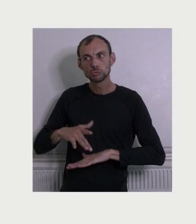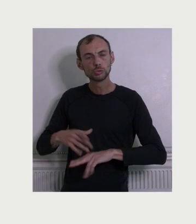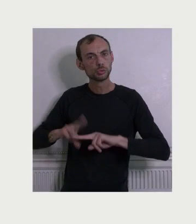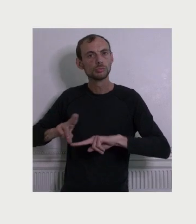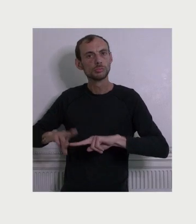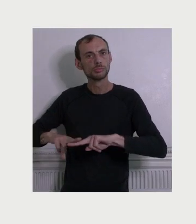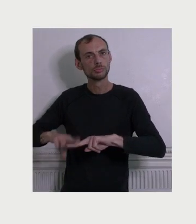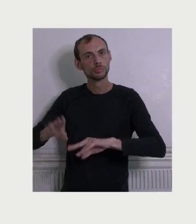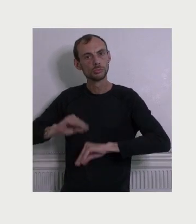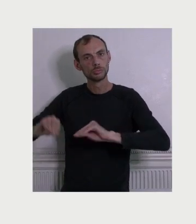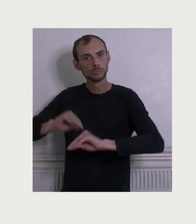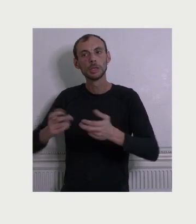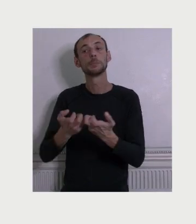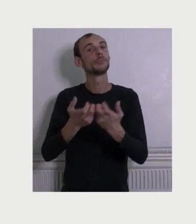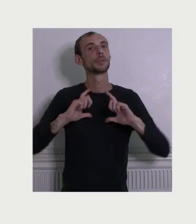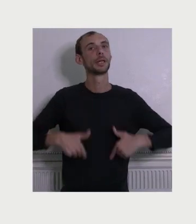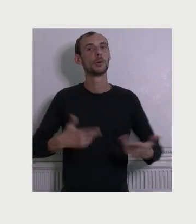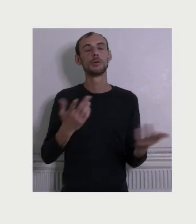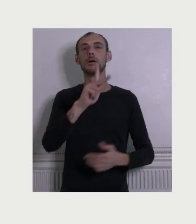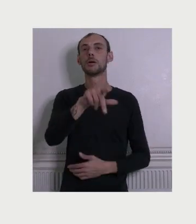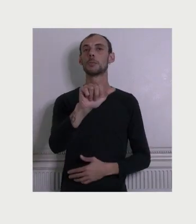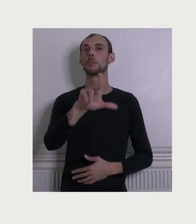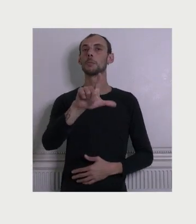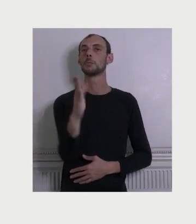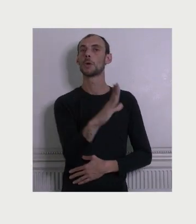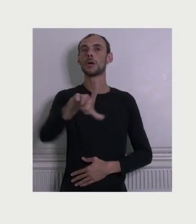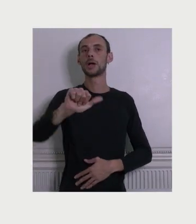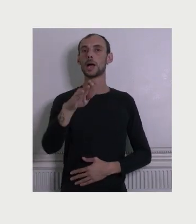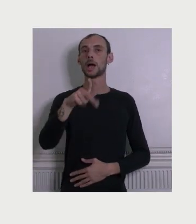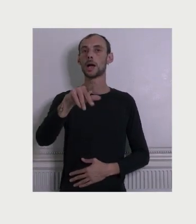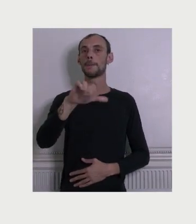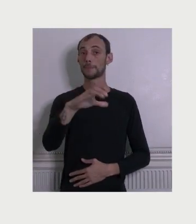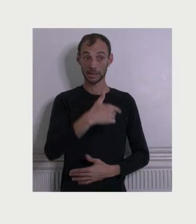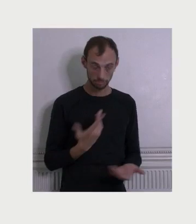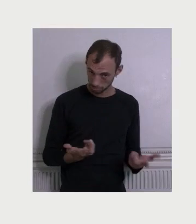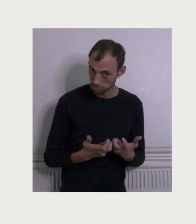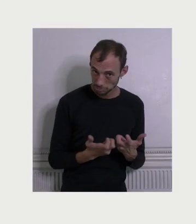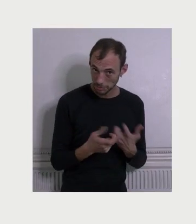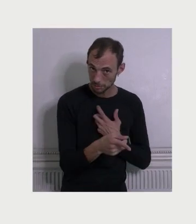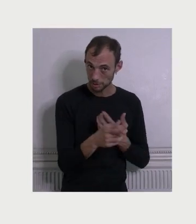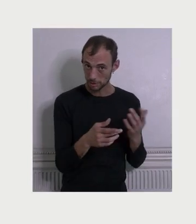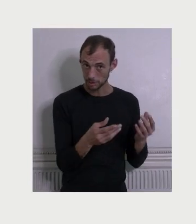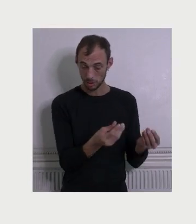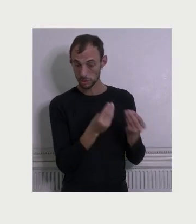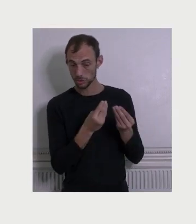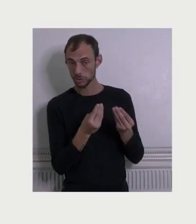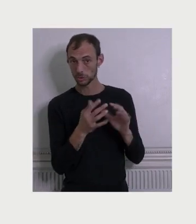voyez, de 3 600 000 kW à 330 000 kW. Donc un gain net